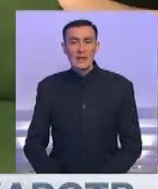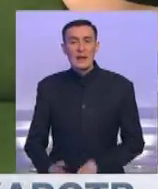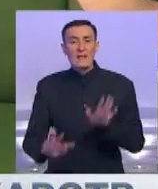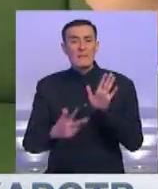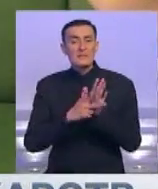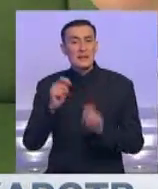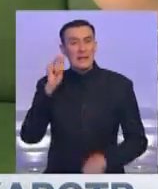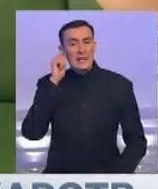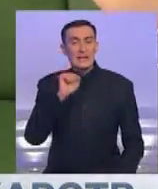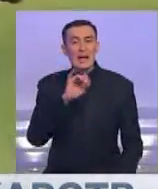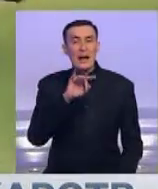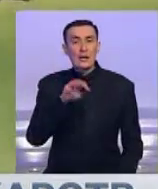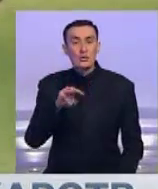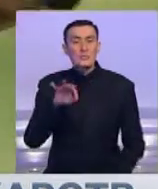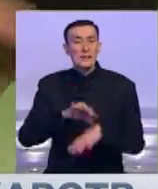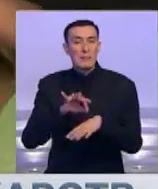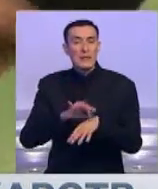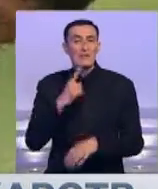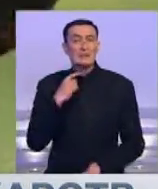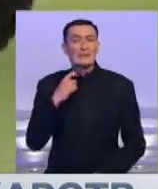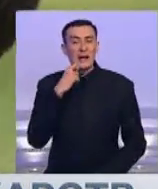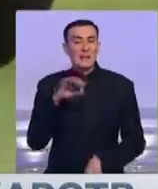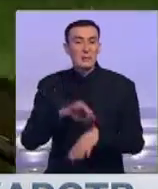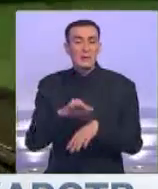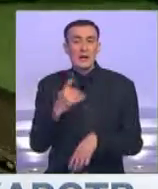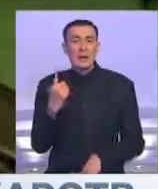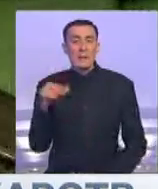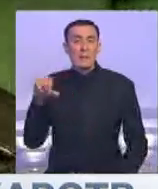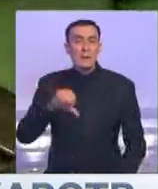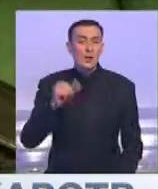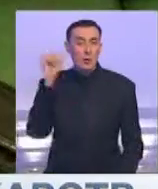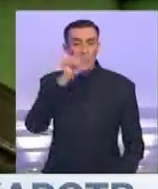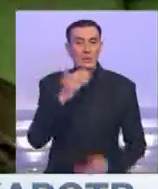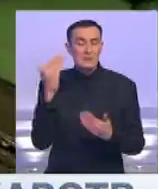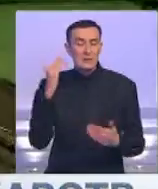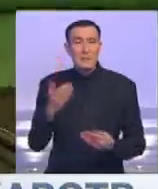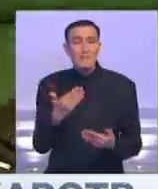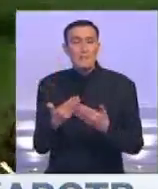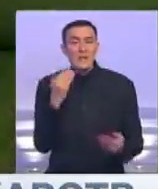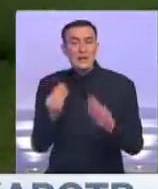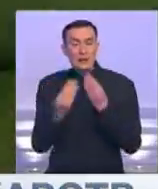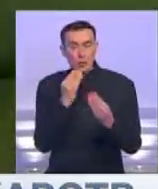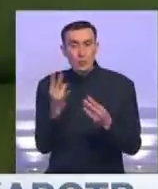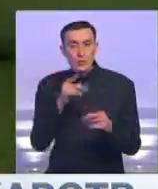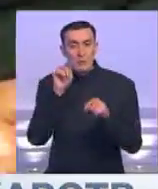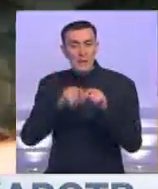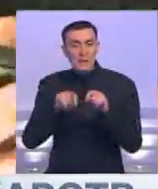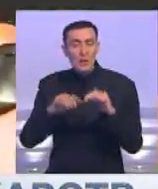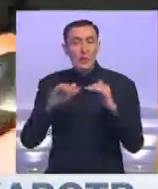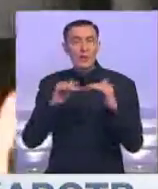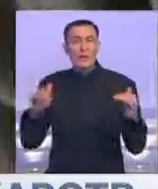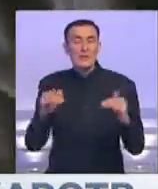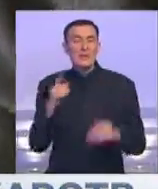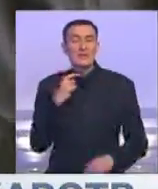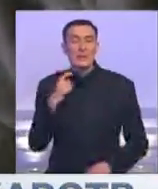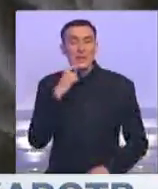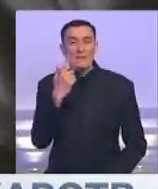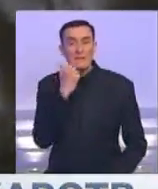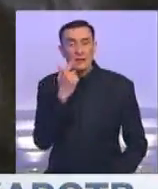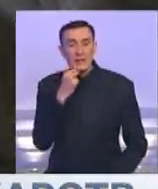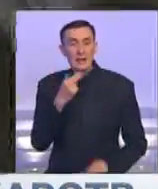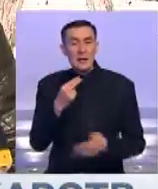8-летний Артем Тулаев заболел сахарным диабетом 1,5 года назад. Перед каждым приемом пищи мальчику необходимо проверять уровень сахара в крови с